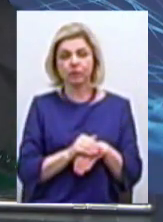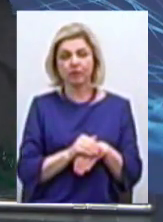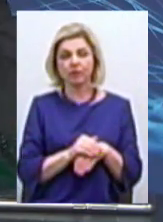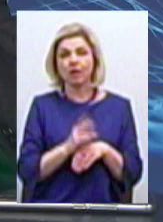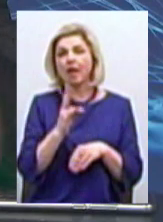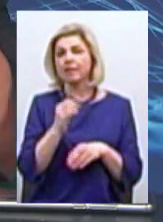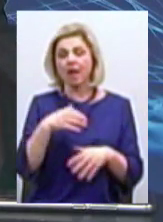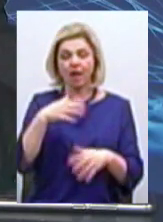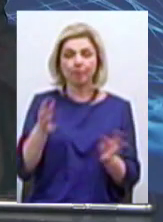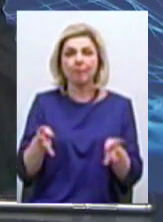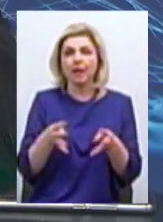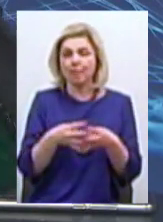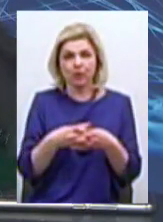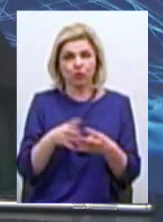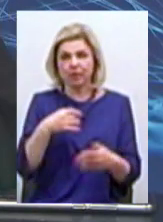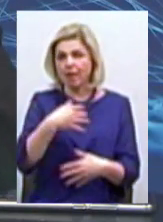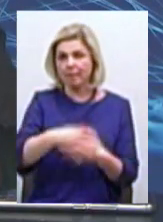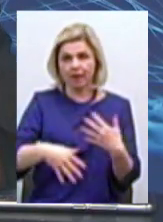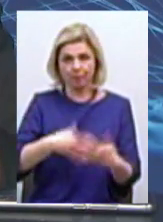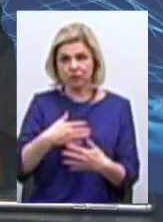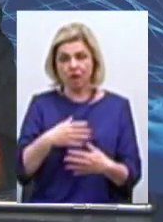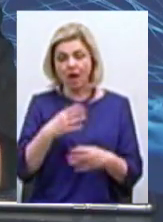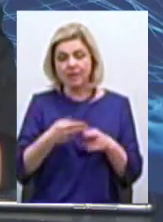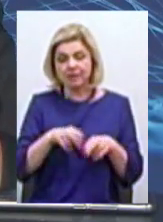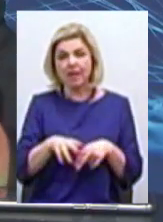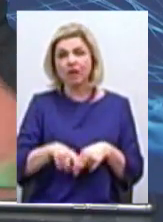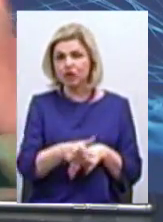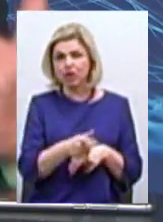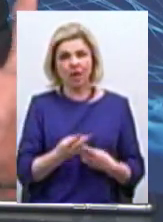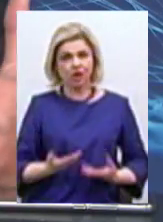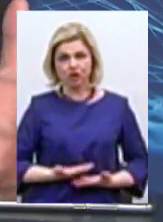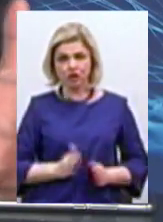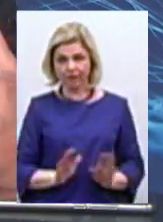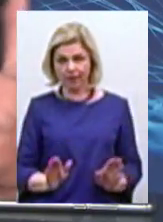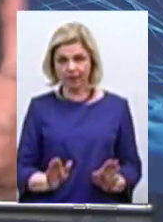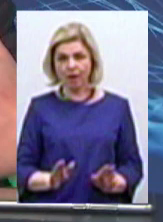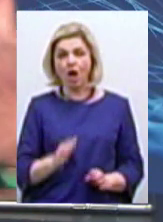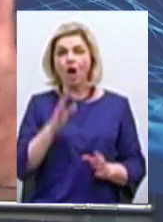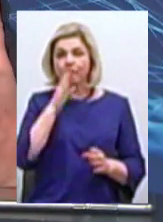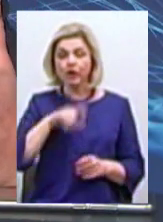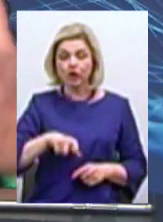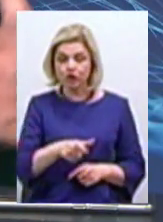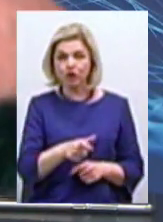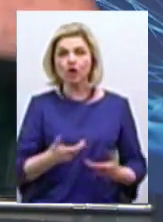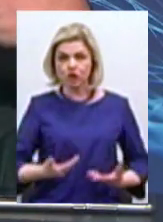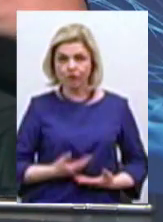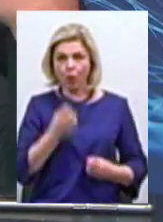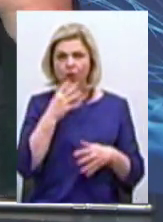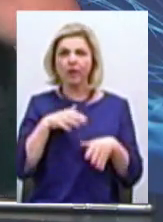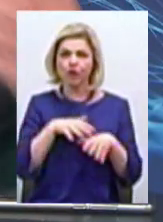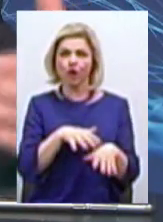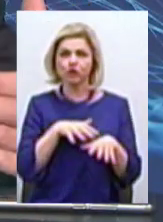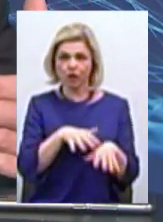вона фактично не перемішується, вона фактично не живе, ця річка, розумієте? Річка живе тоді, коли вона тече, коли